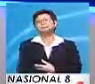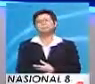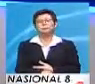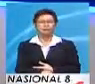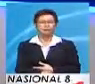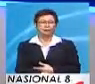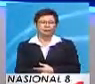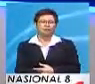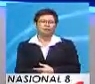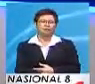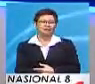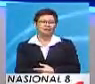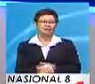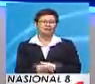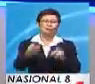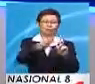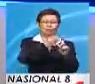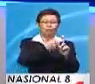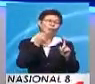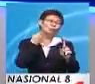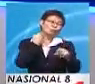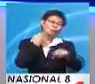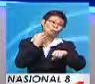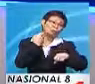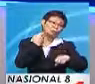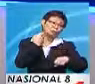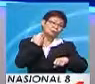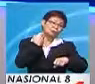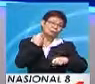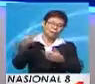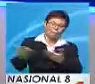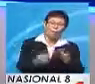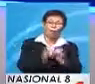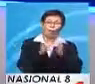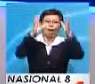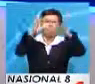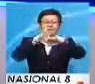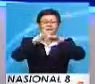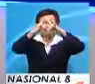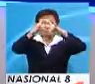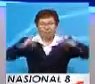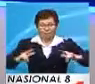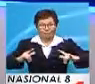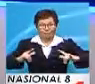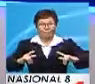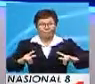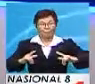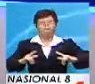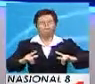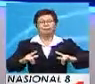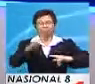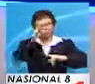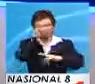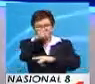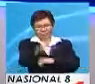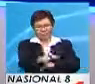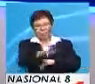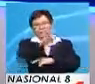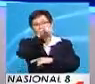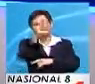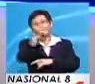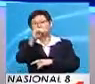tertuduh kes ugutan jenayah dengan dakwaan membawa bom di kem kementah Mohamad huzaifah shubli Yasin dikenakan jaminan